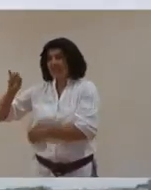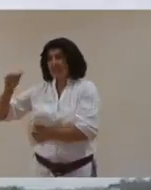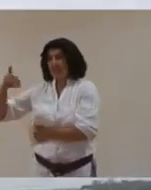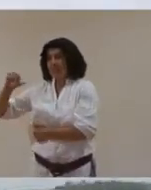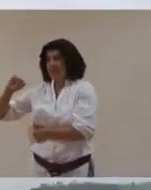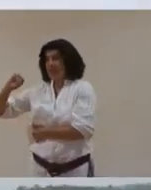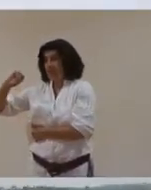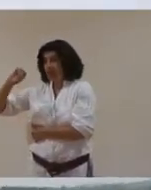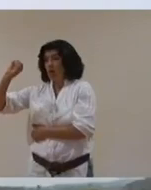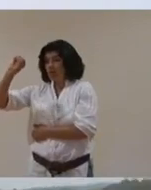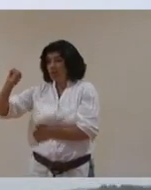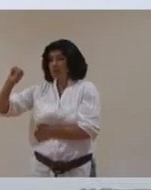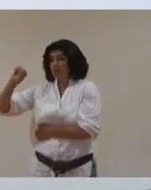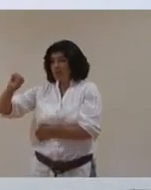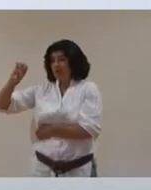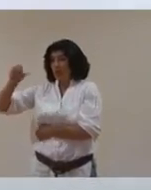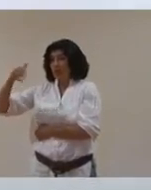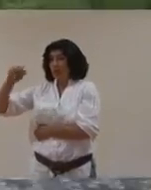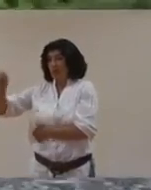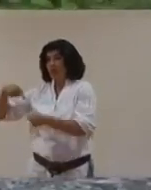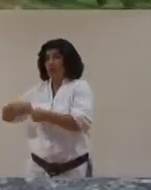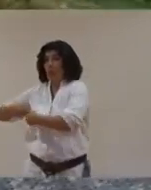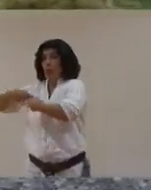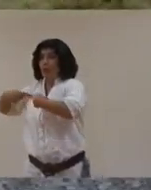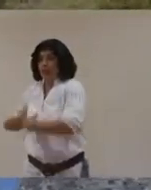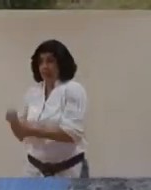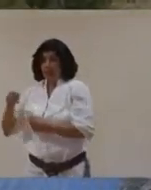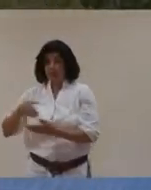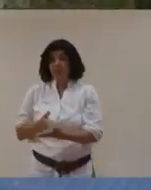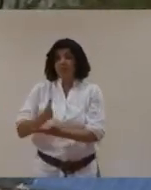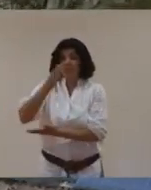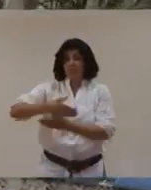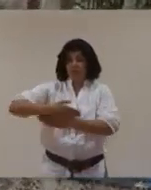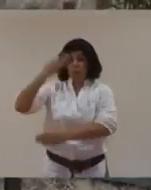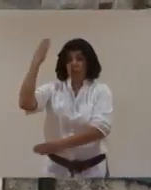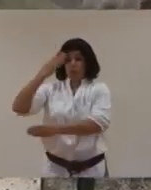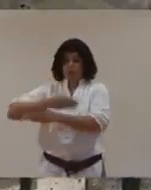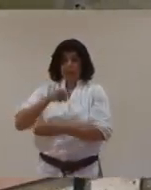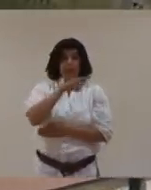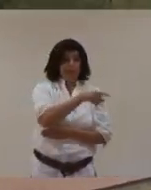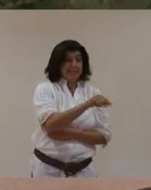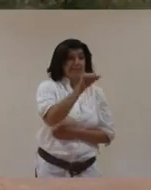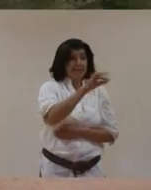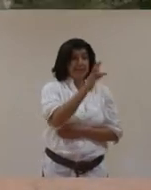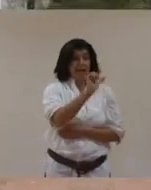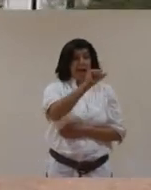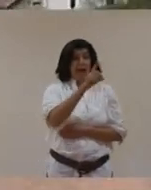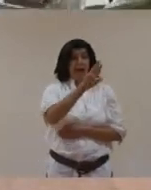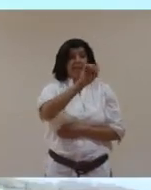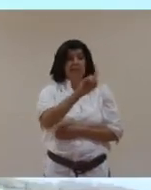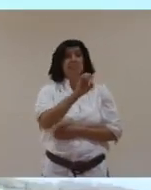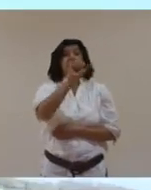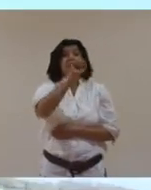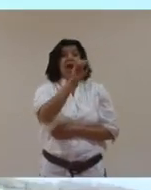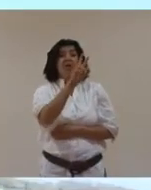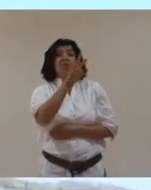constitue la frontière administrative entre les communes de Saint-Mémin en Vendée et de Saint-André-sur-Sèvres en Deux-Sèvres à laquelle il est rattaché.